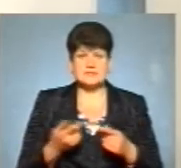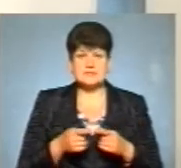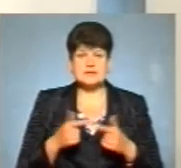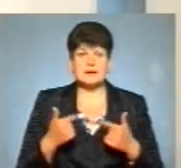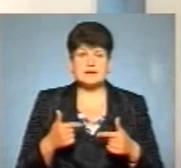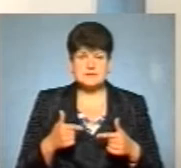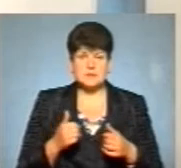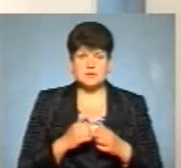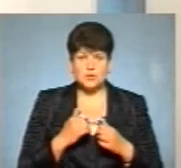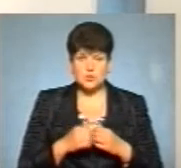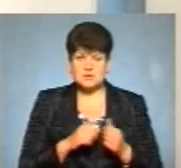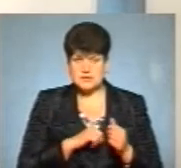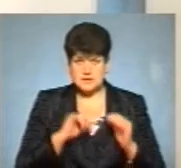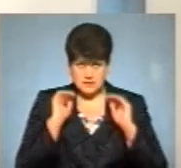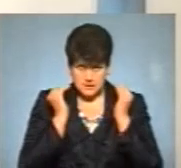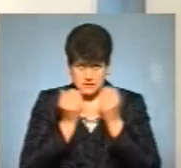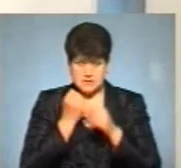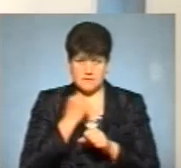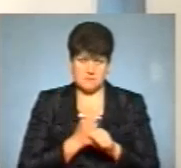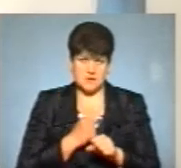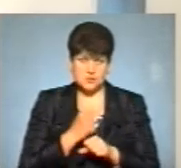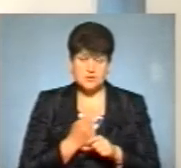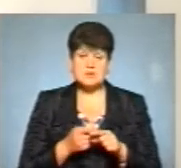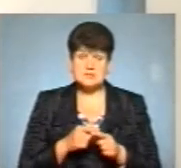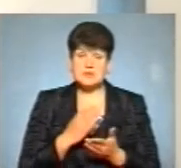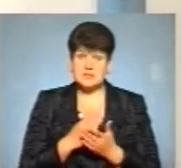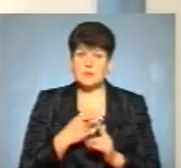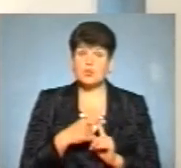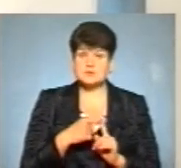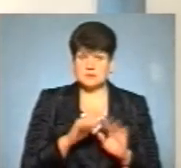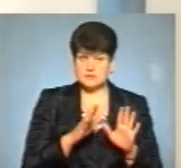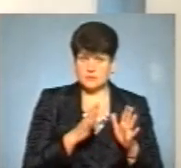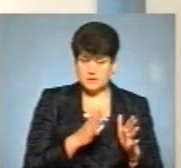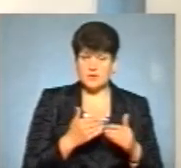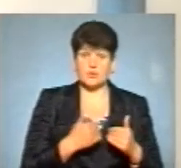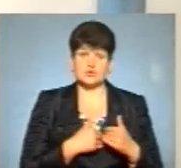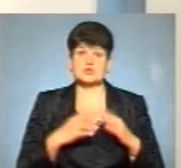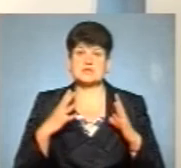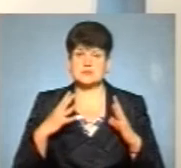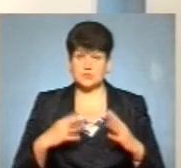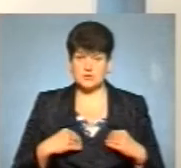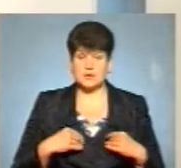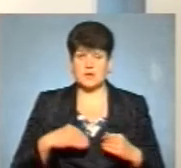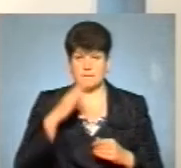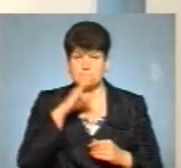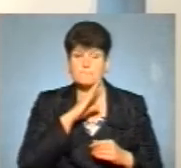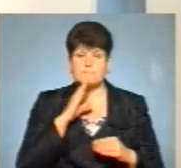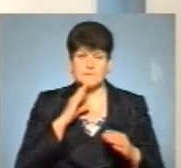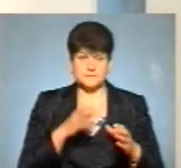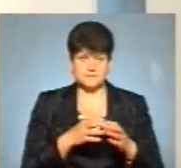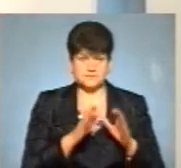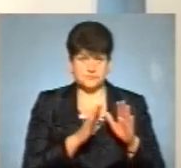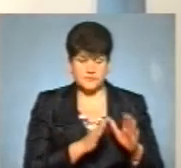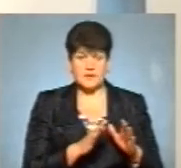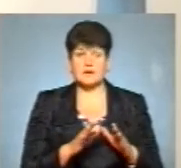вони кожен сам працює. І це, власне, є таким позитивним моментом, бо я хочу заспокоїти і батьківську громадськість, і в цілому суспільству,